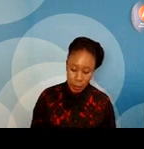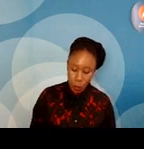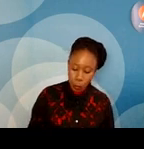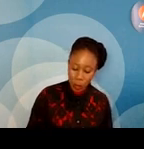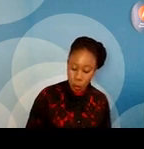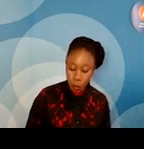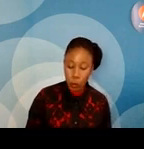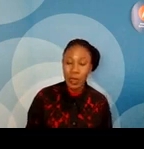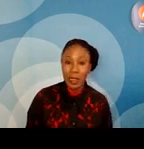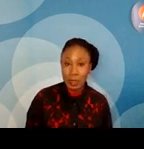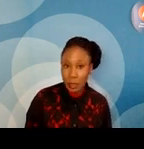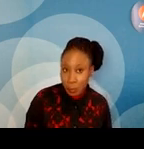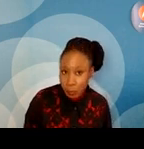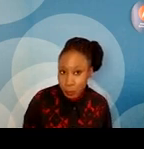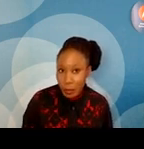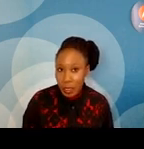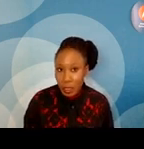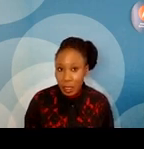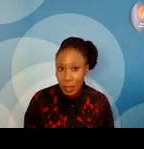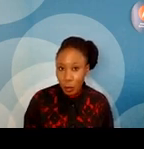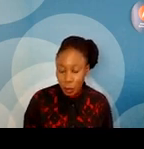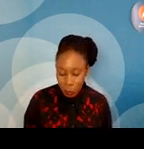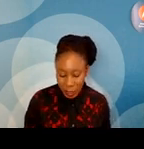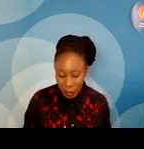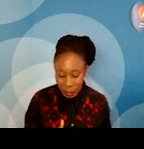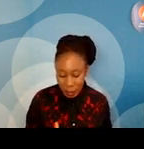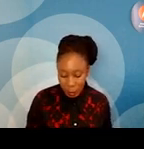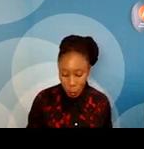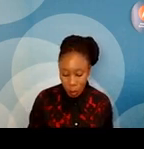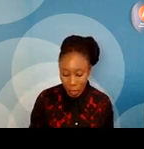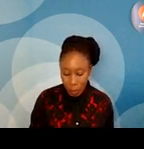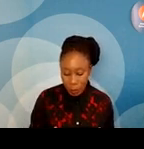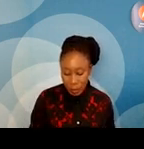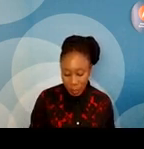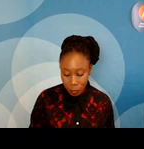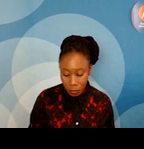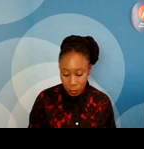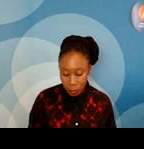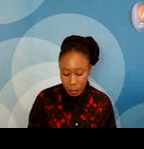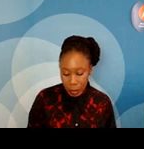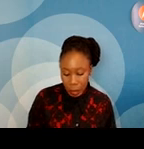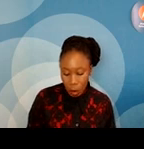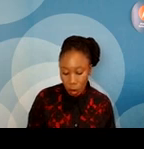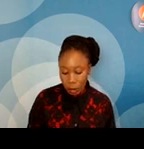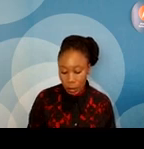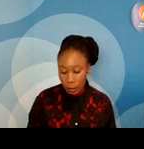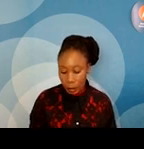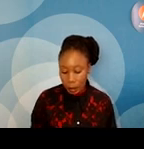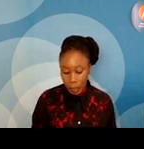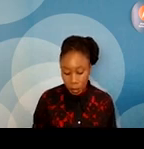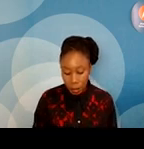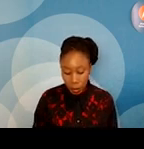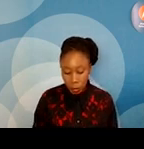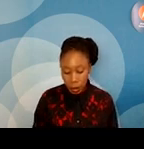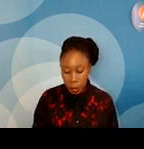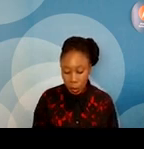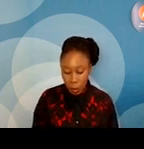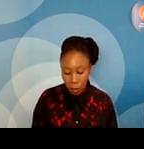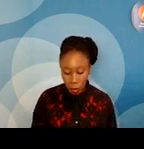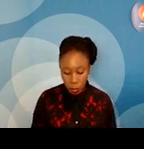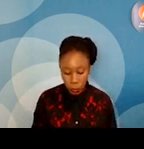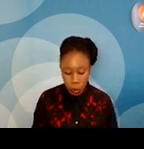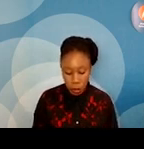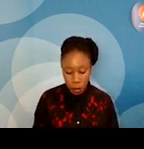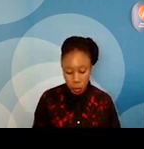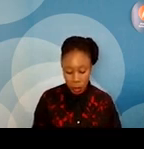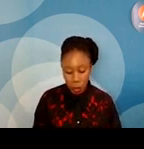stress och mental ohälsa. Och speciellt senior arbetskraft har i särskilda yrken med